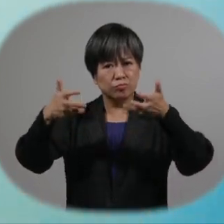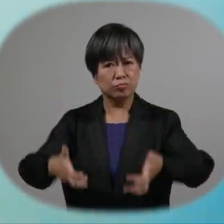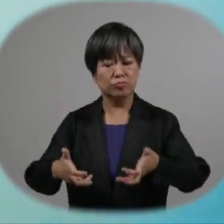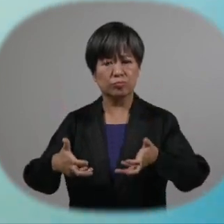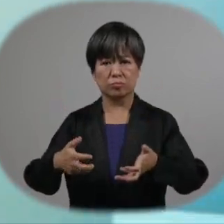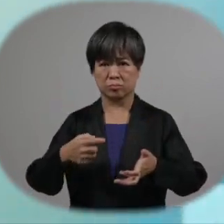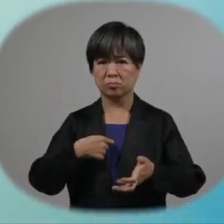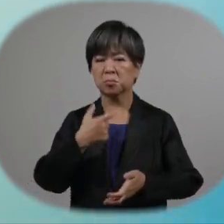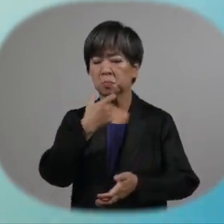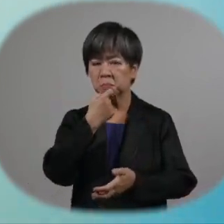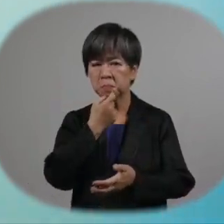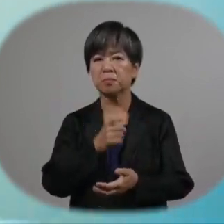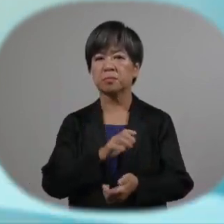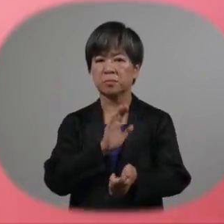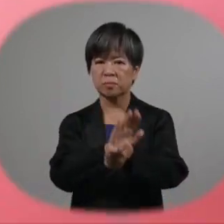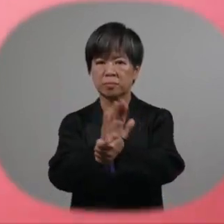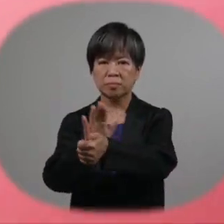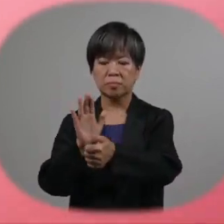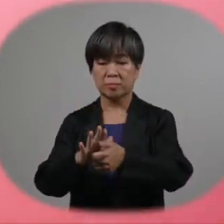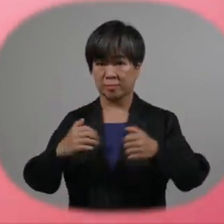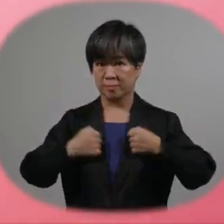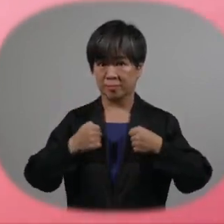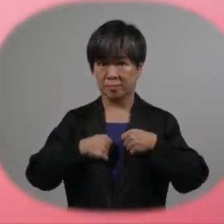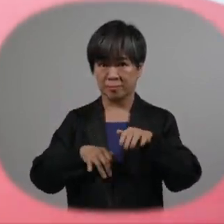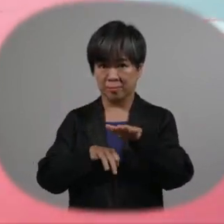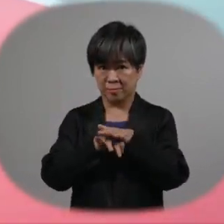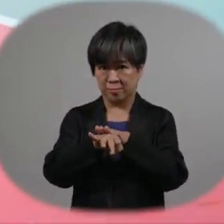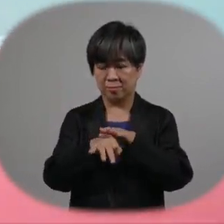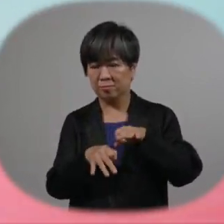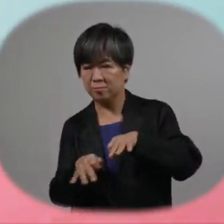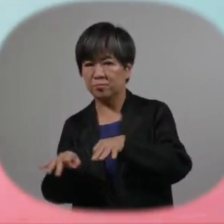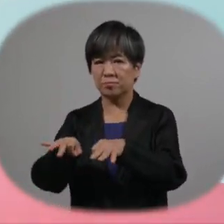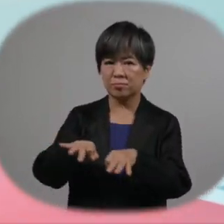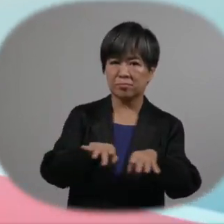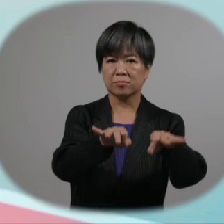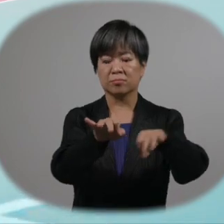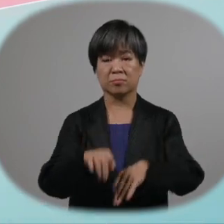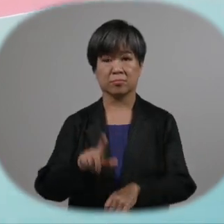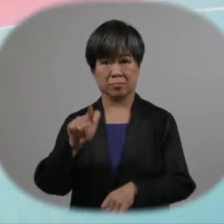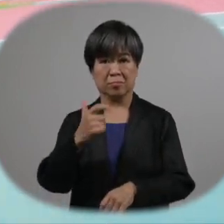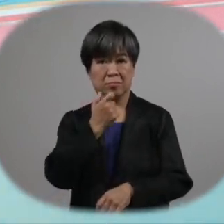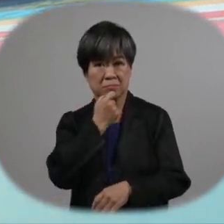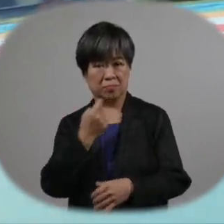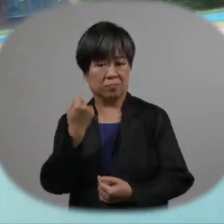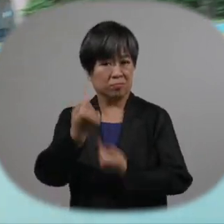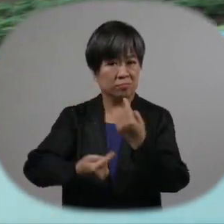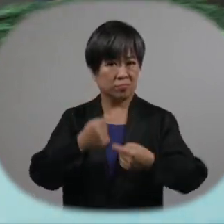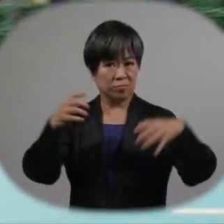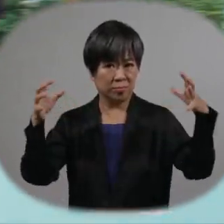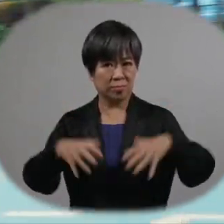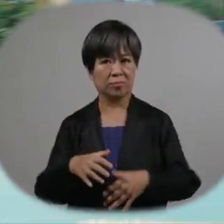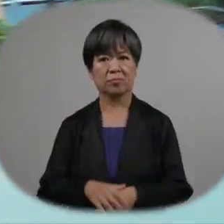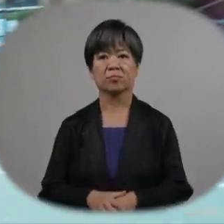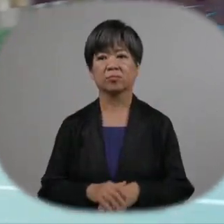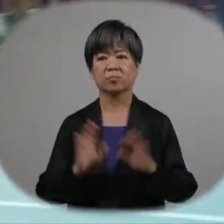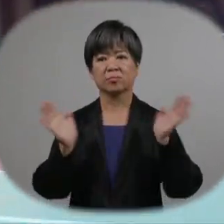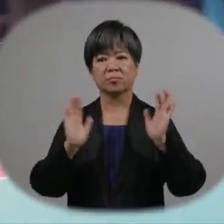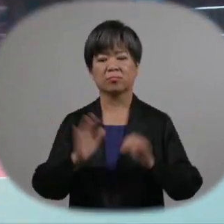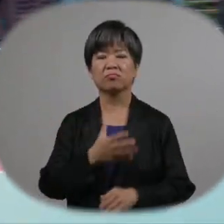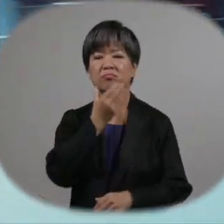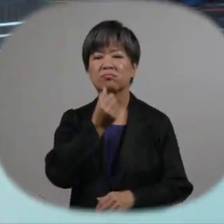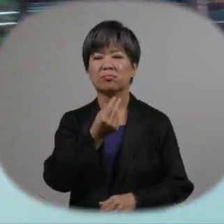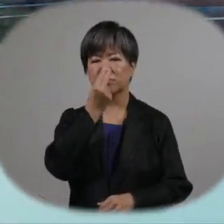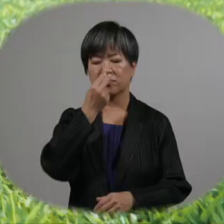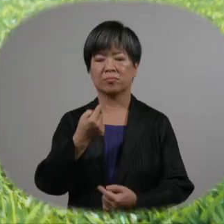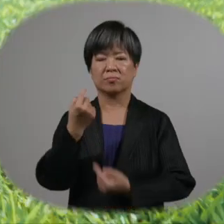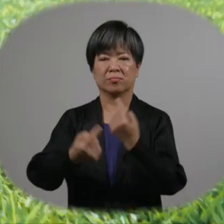意帮助他来练习直排轮。只有更多的老师愿意参与，我们的孩子才有福气来参加